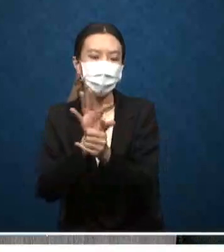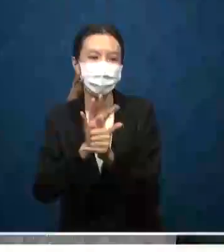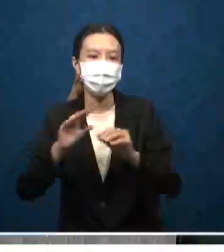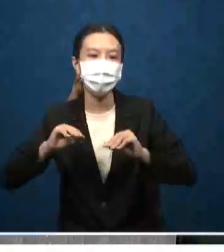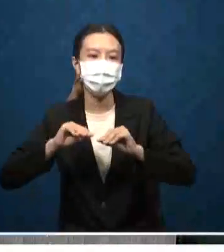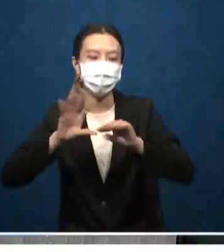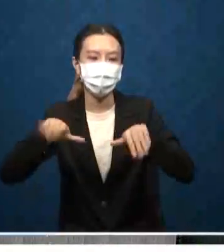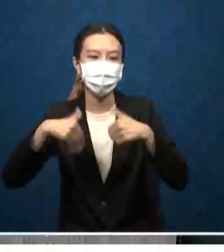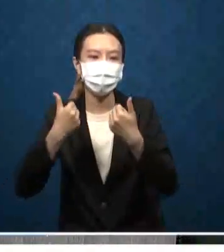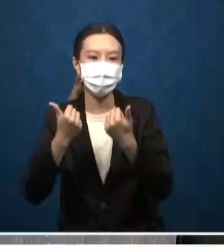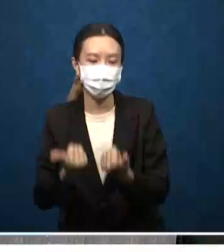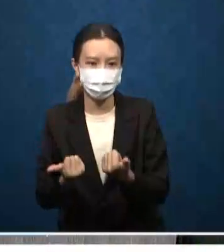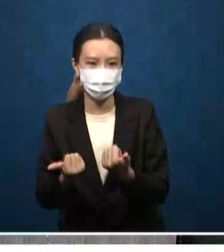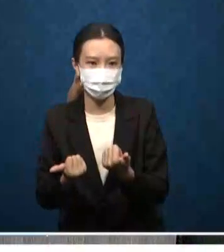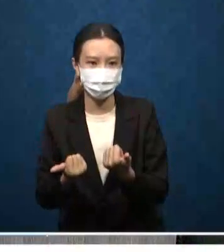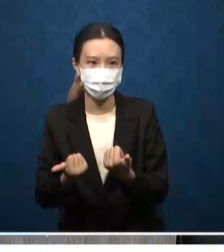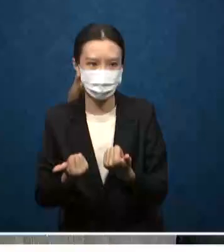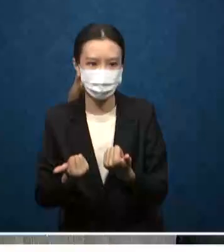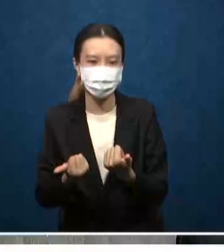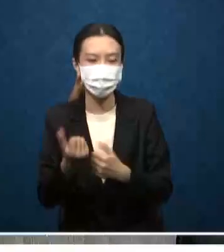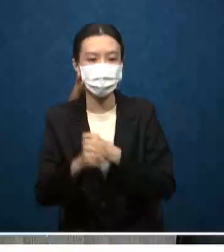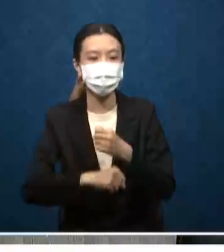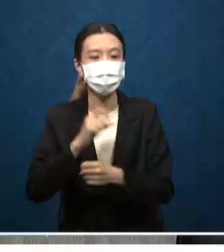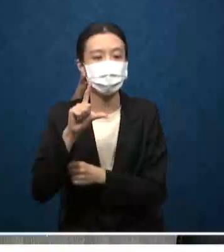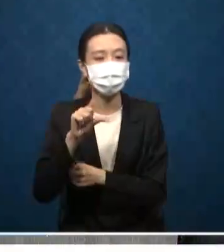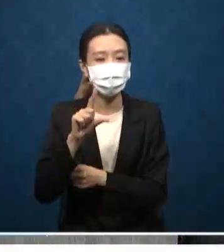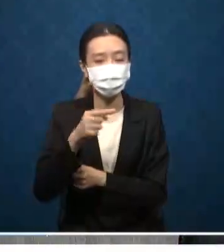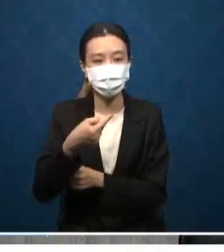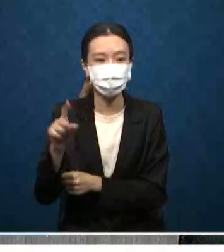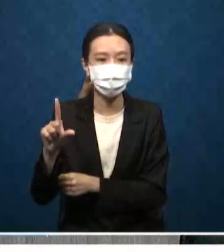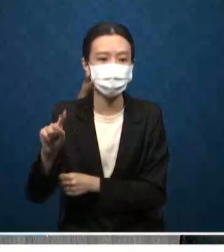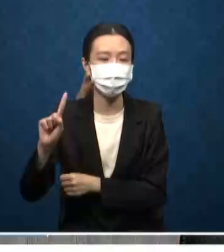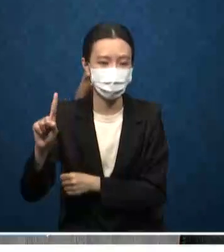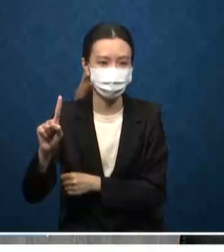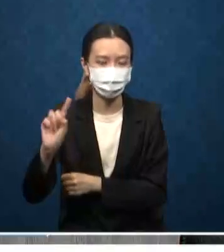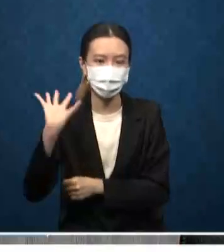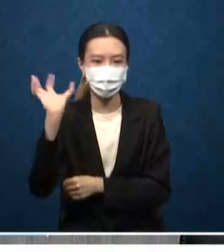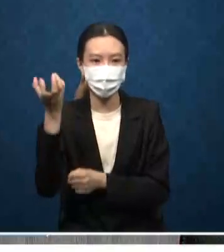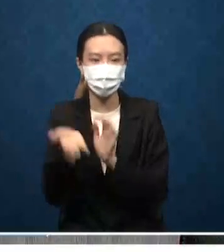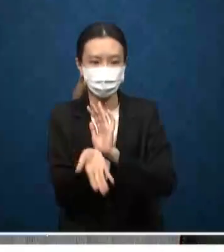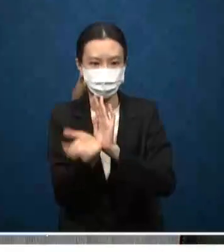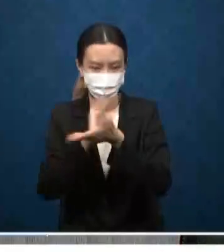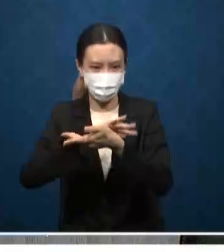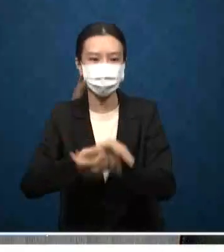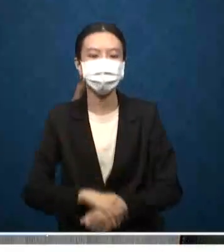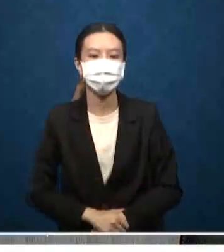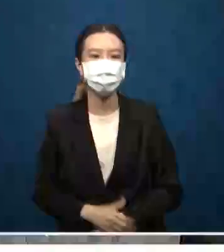ที่ 21ไปสู่ศตวรรษที่ 22เนี่ยเหมือนที่อาจารย์อาจารย์